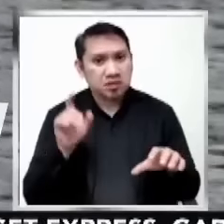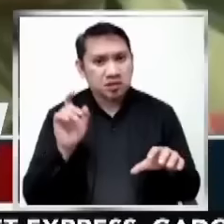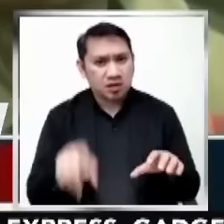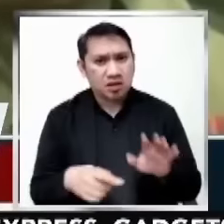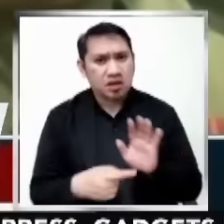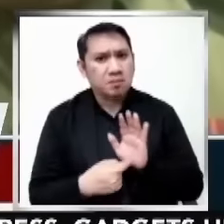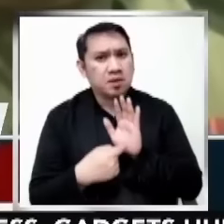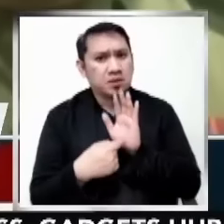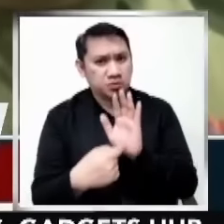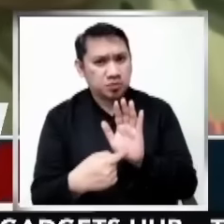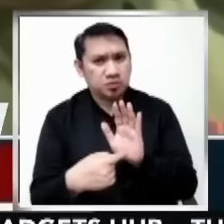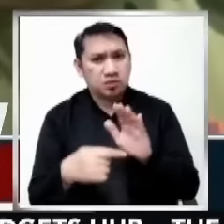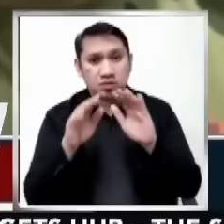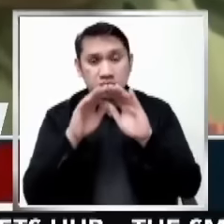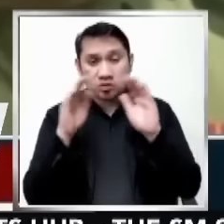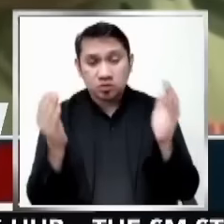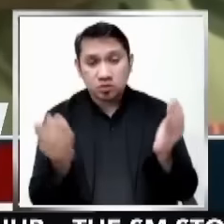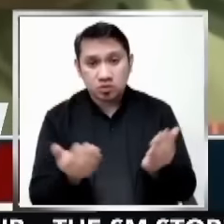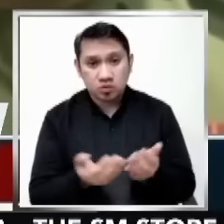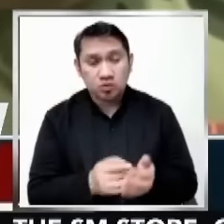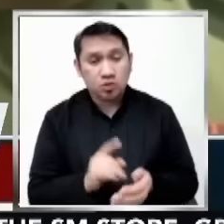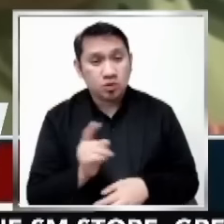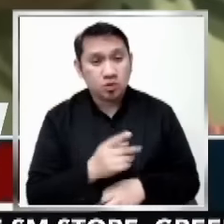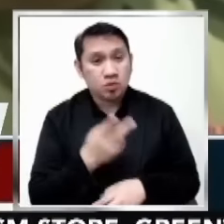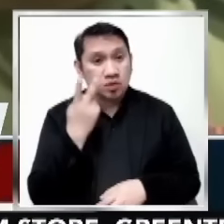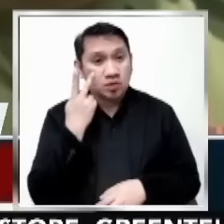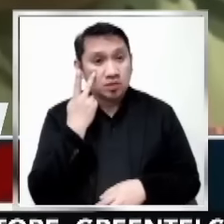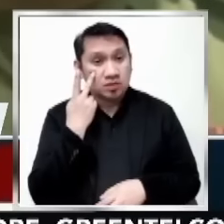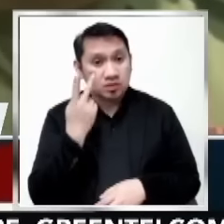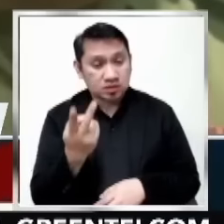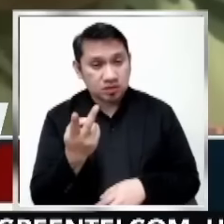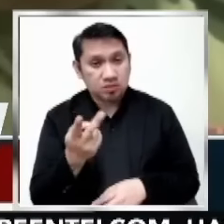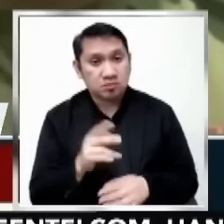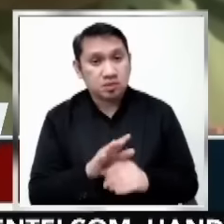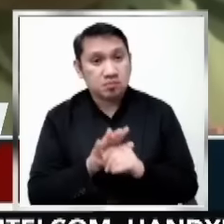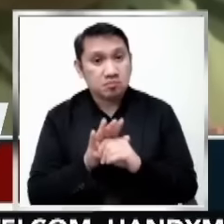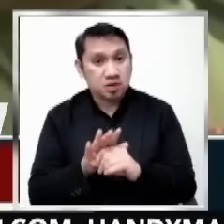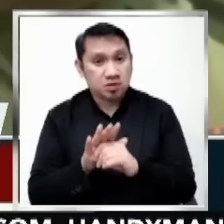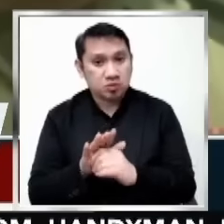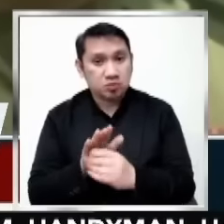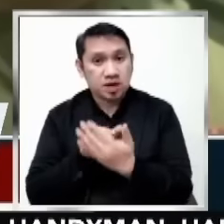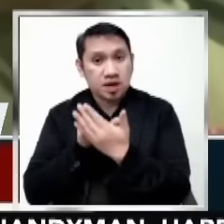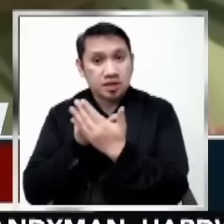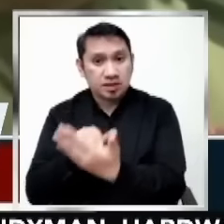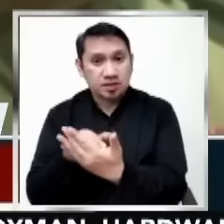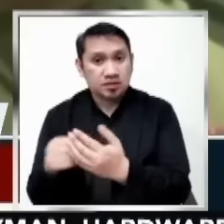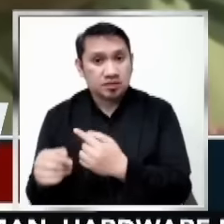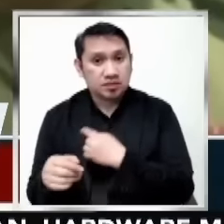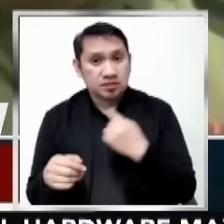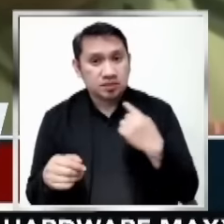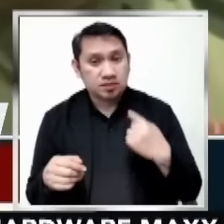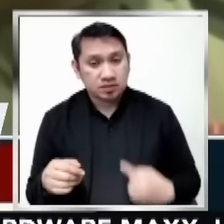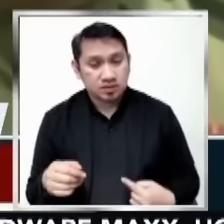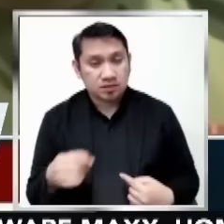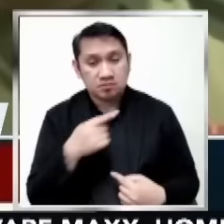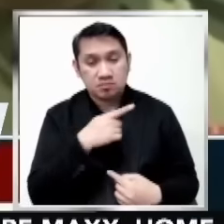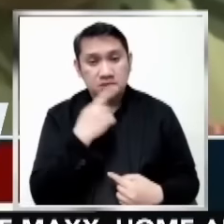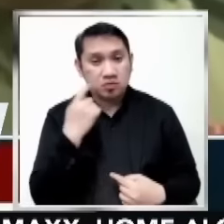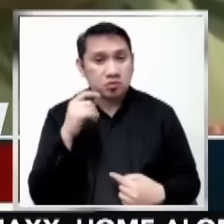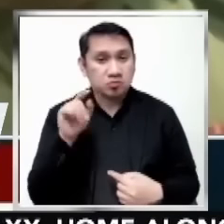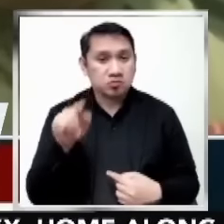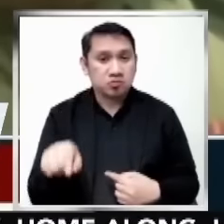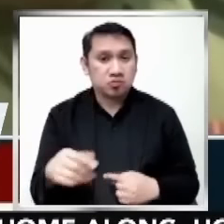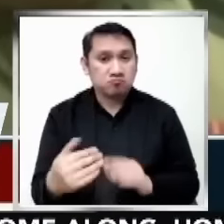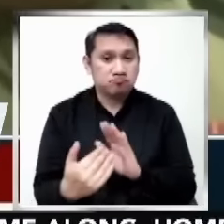mundo. What we are seeing is the mounting pressure against China because of their illegal and offensive actions in the West